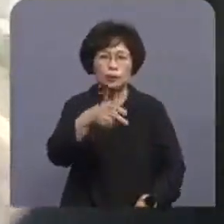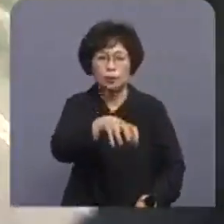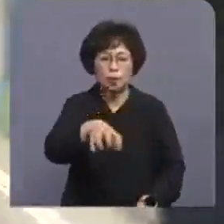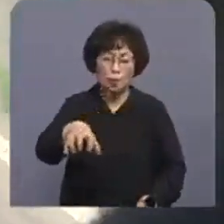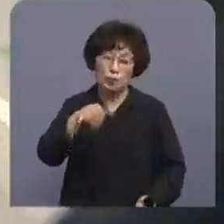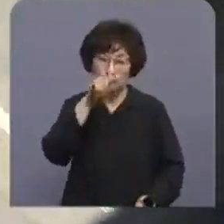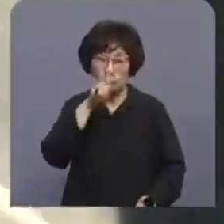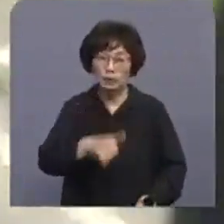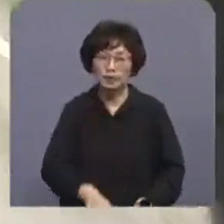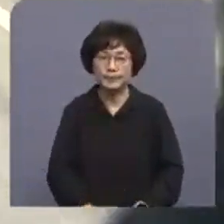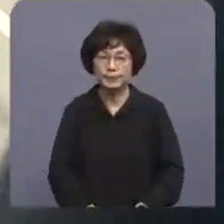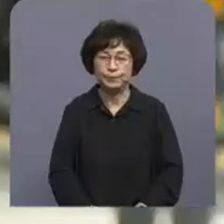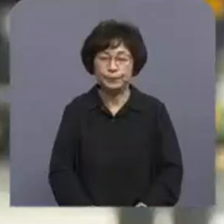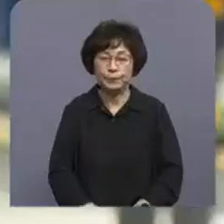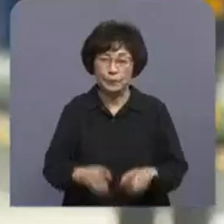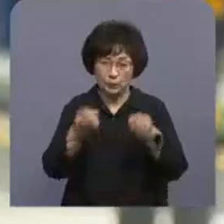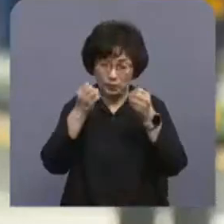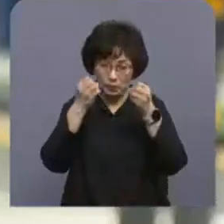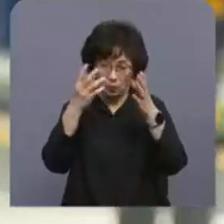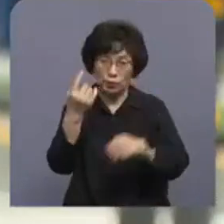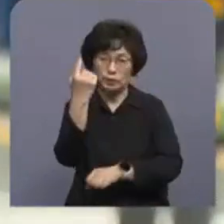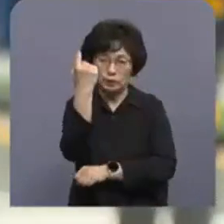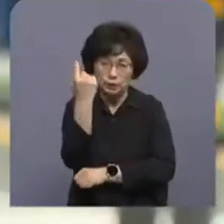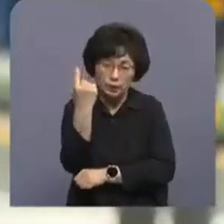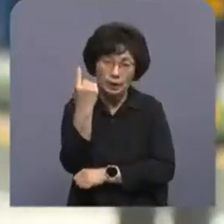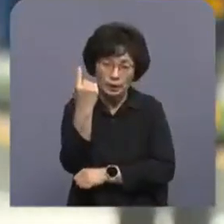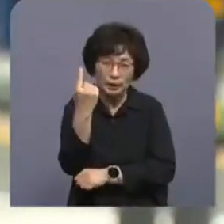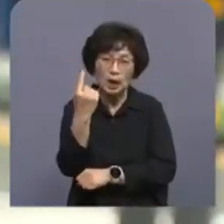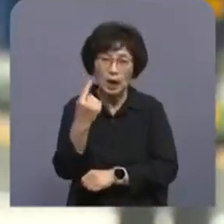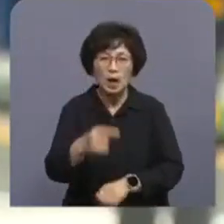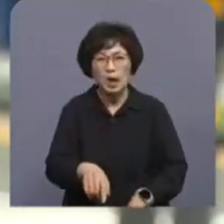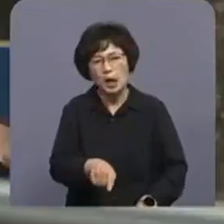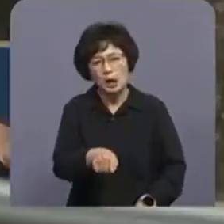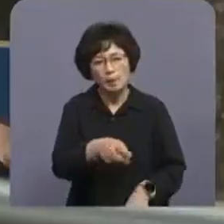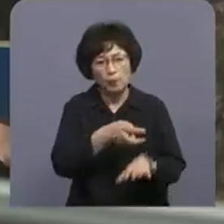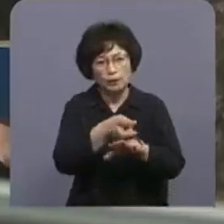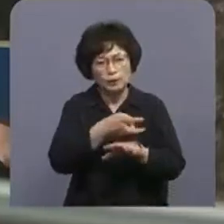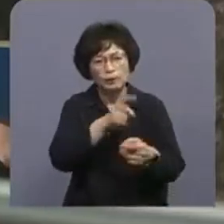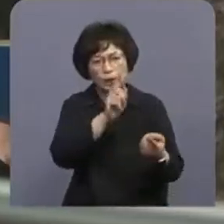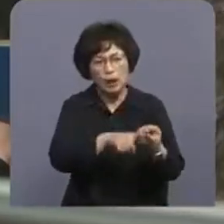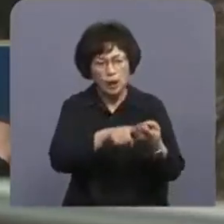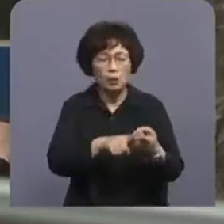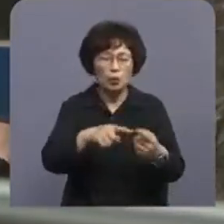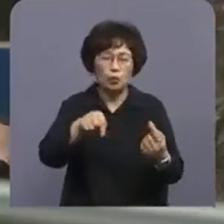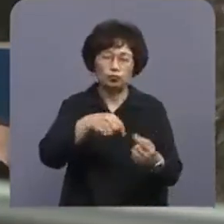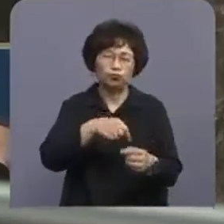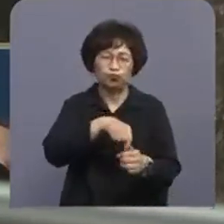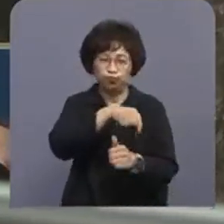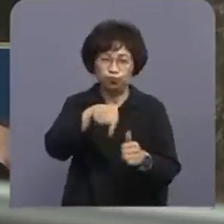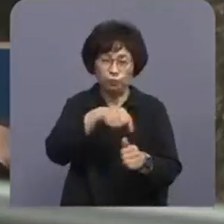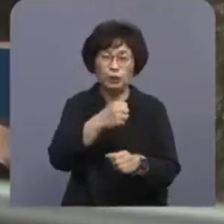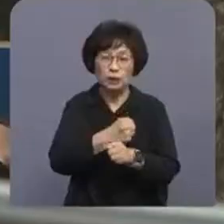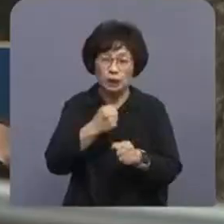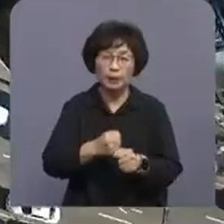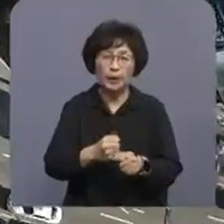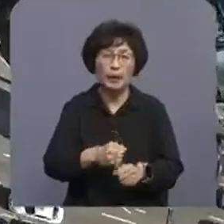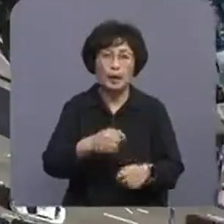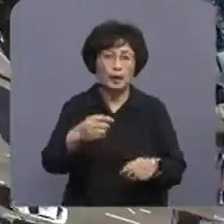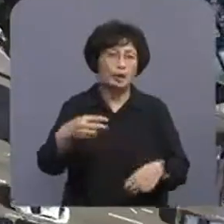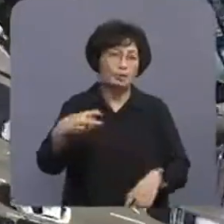17곳에 달합니다. 새로 정류장이 생겨도 있는 버스로만 운행하다 보니 배차 간격도